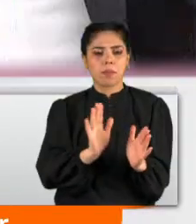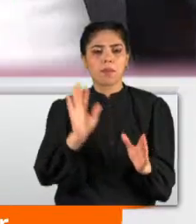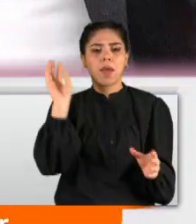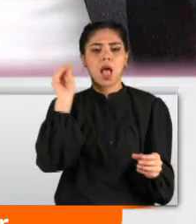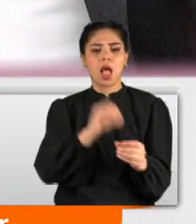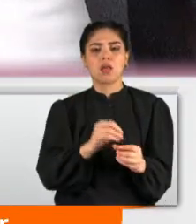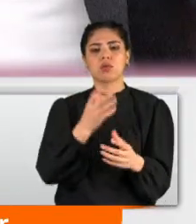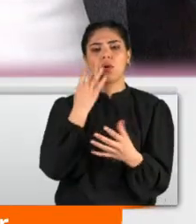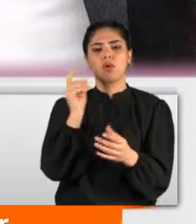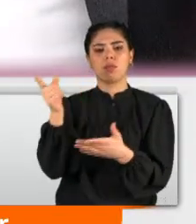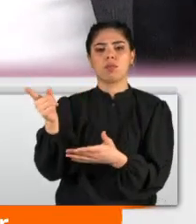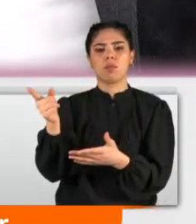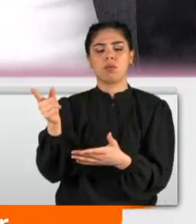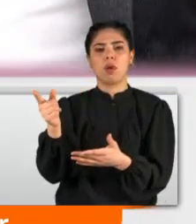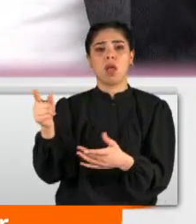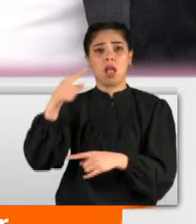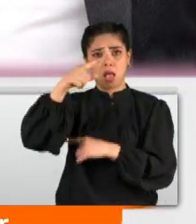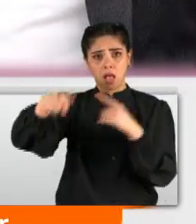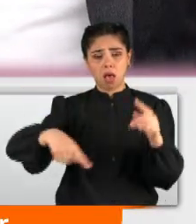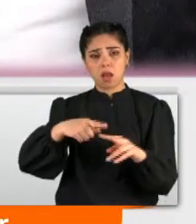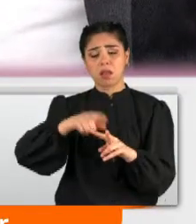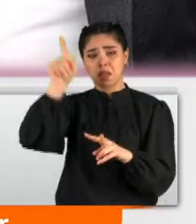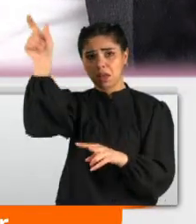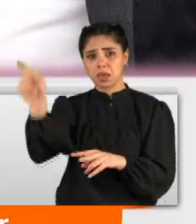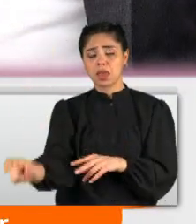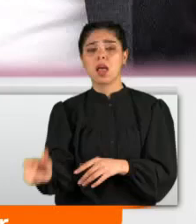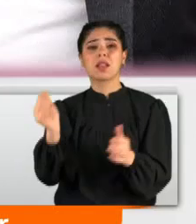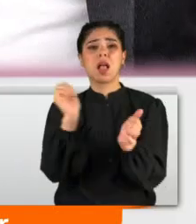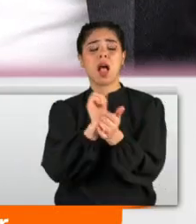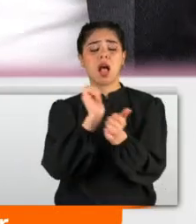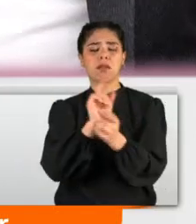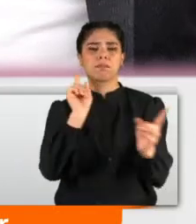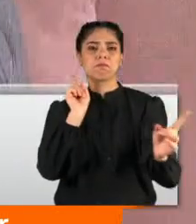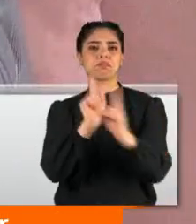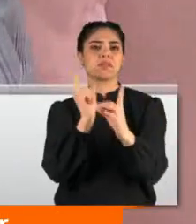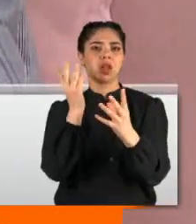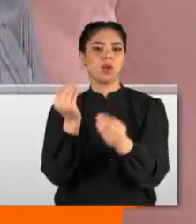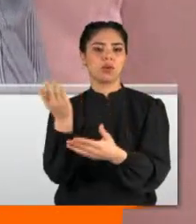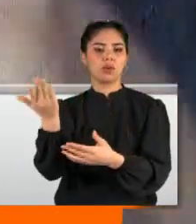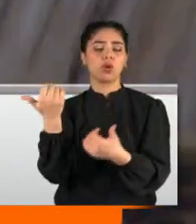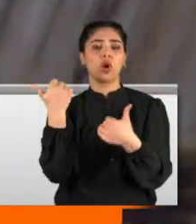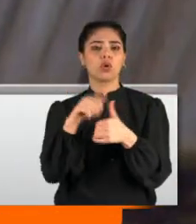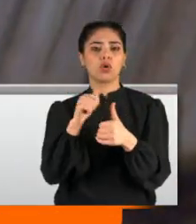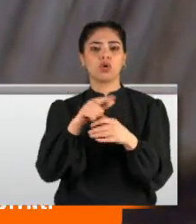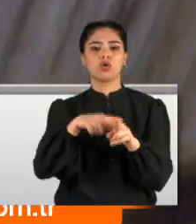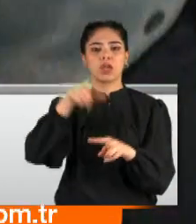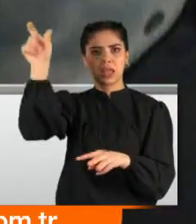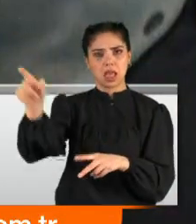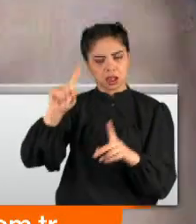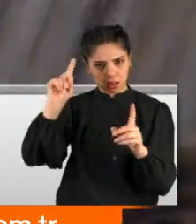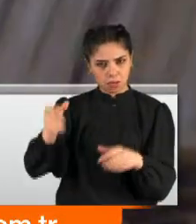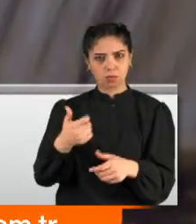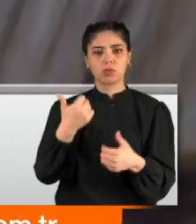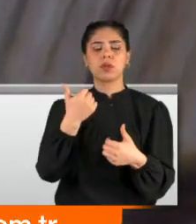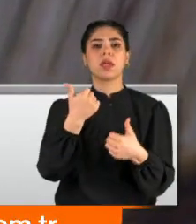hali de. Her yerde aranan Yasin Çetin uzun zaman sonra ailesiyle karşı karşıya geldi. Kocanız Yasin Çetin'i bulduk.